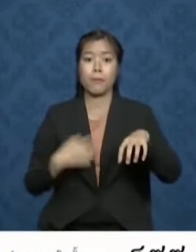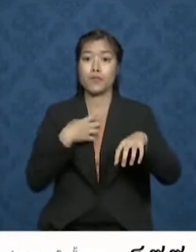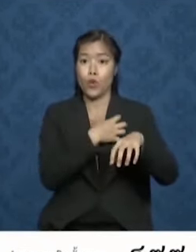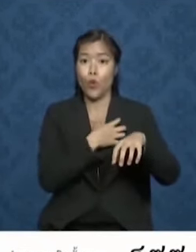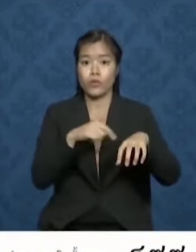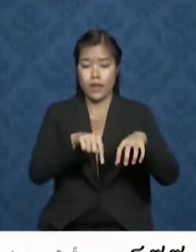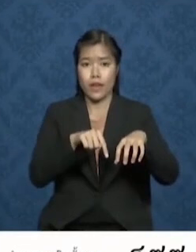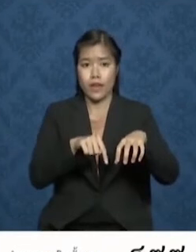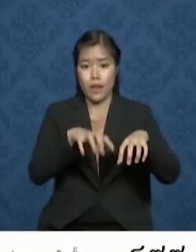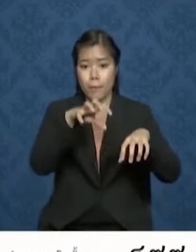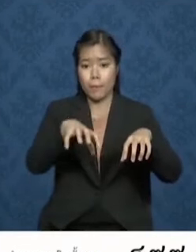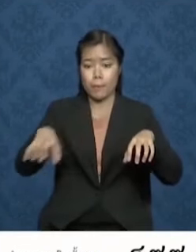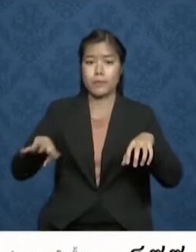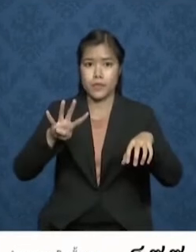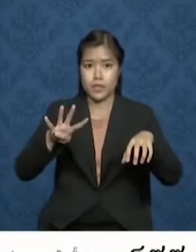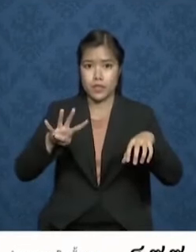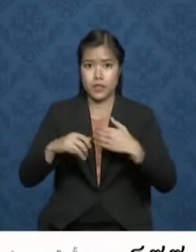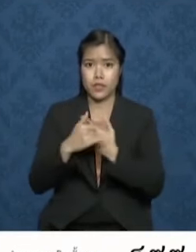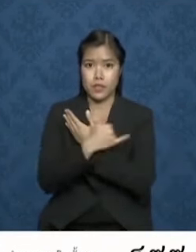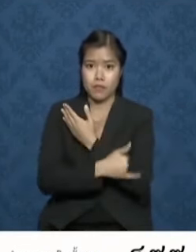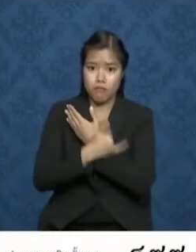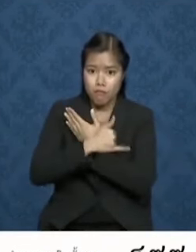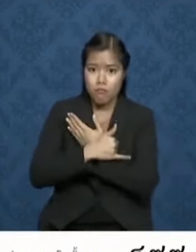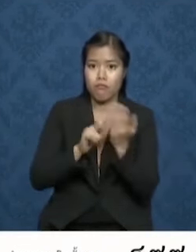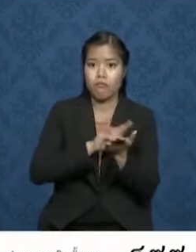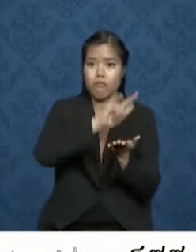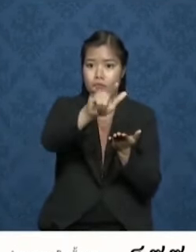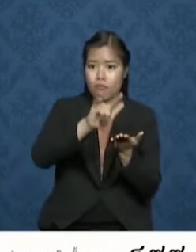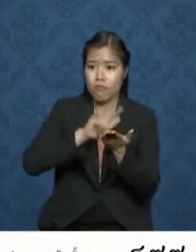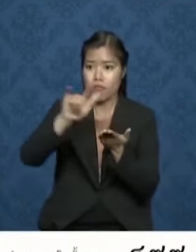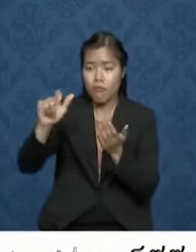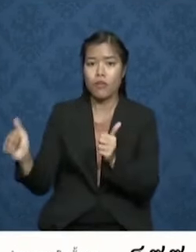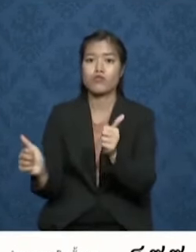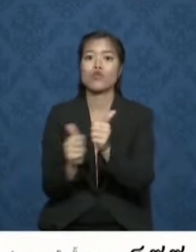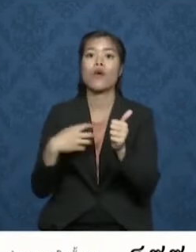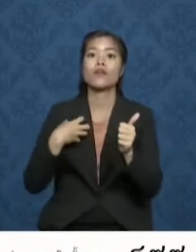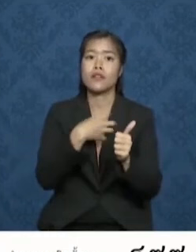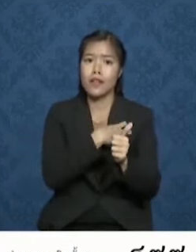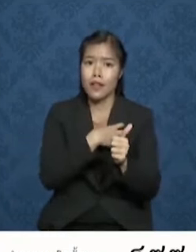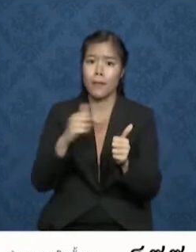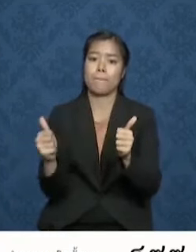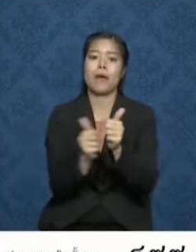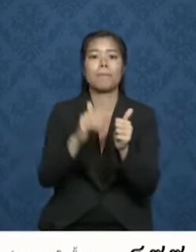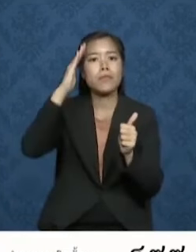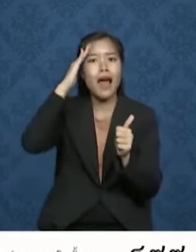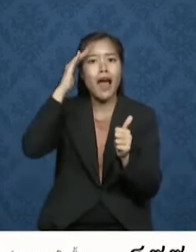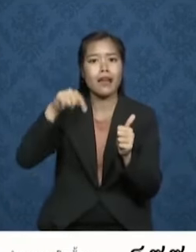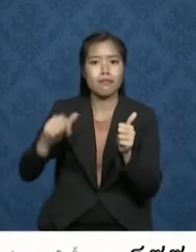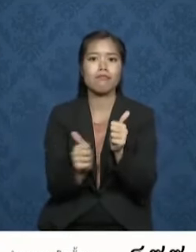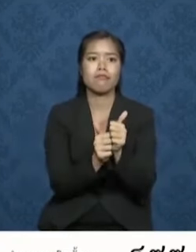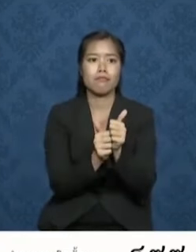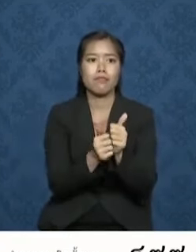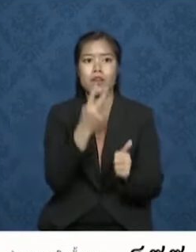4หน่วยงานส่งไปยังประเทศต่างๆช่วยทูตหลักเราก็เลยเลยเรียกว่าผู้ช่วยทูตทหารท่านประธานดู